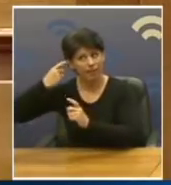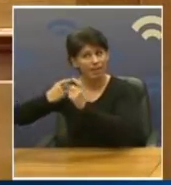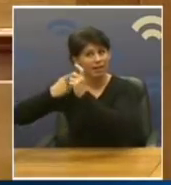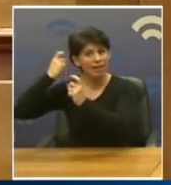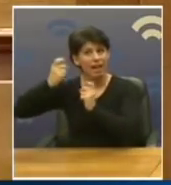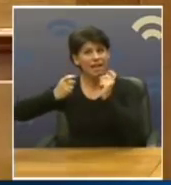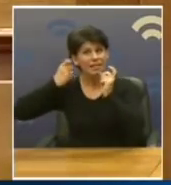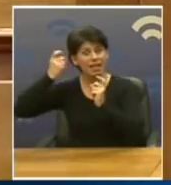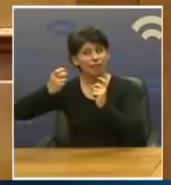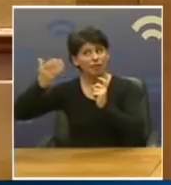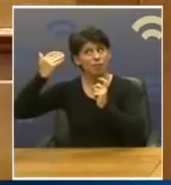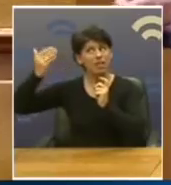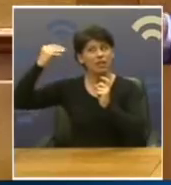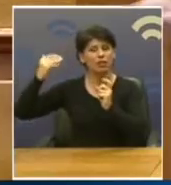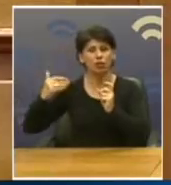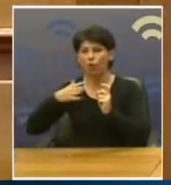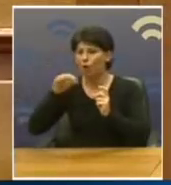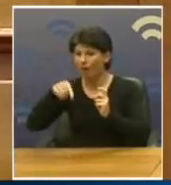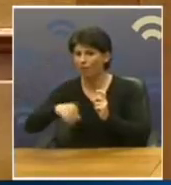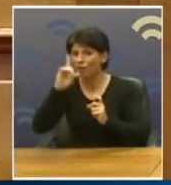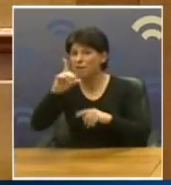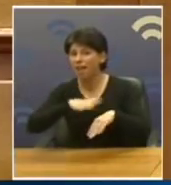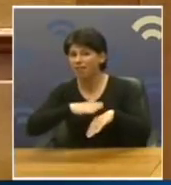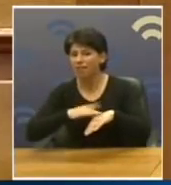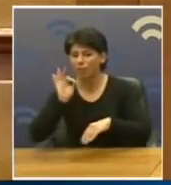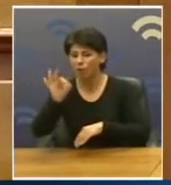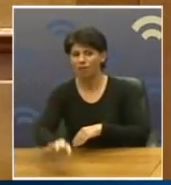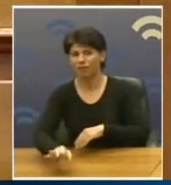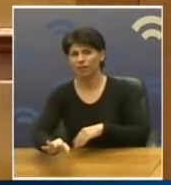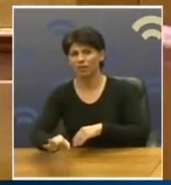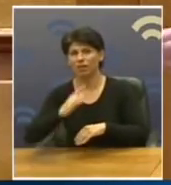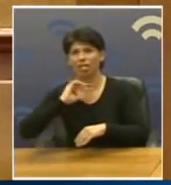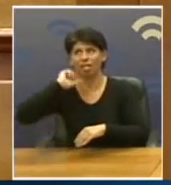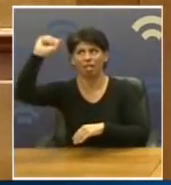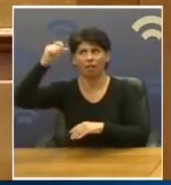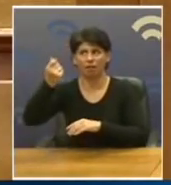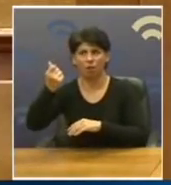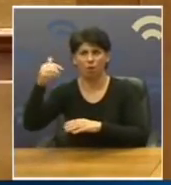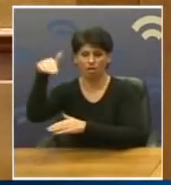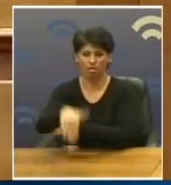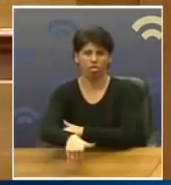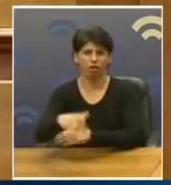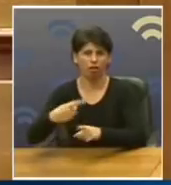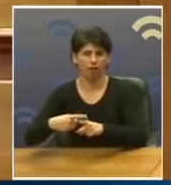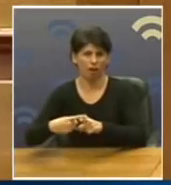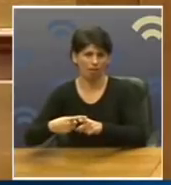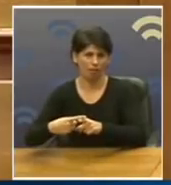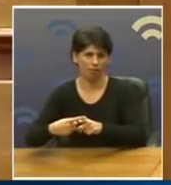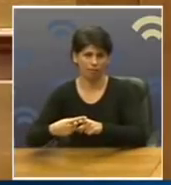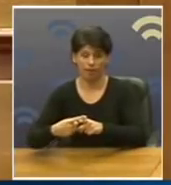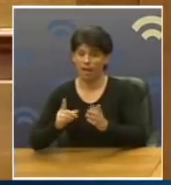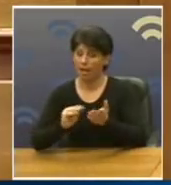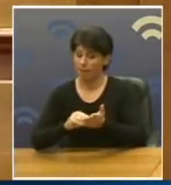χρεοκοπία. Και βεβαίως στην αναθεώρηση του 2008, τα δύο κυρίαρχα κόμματα τότε,